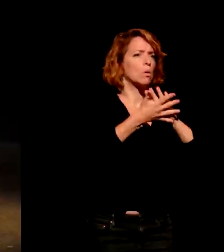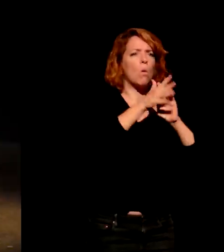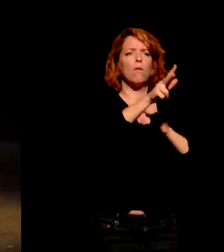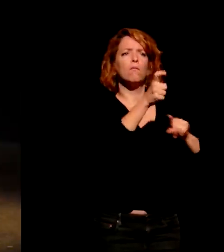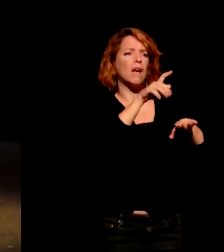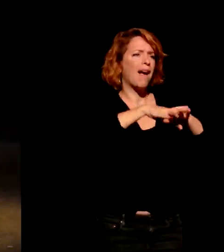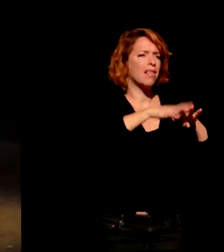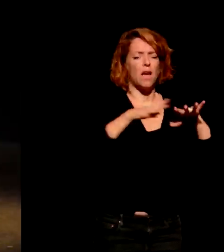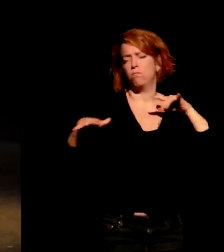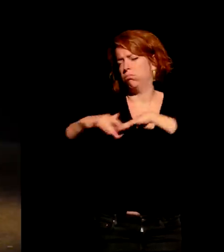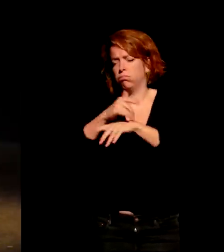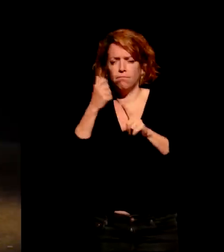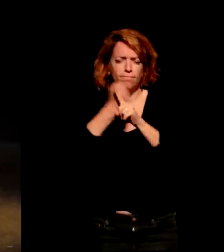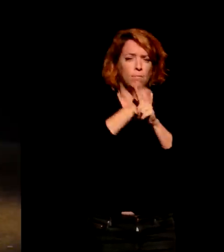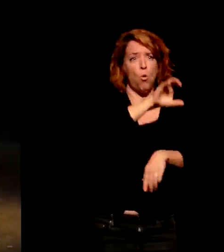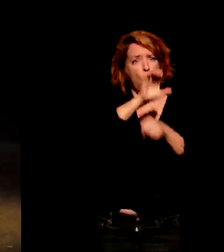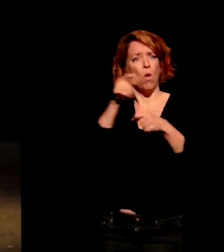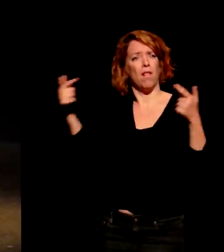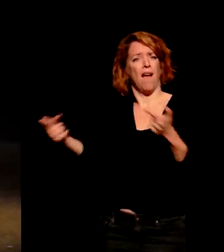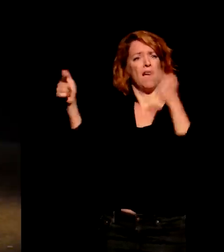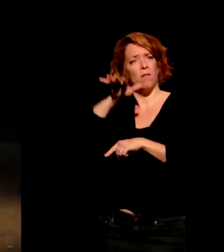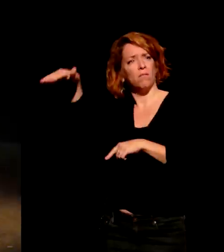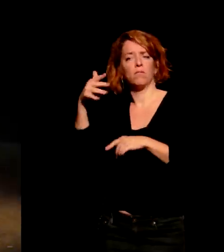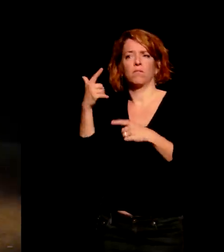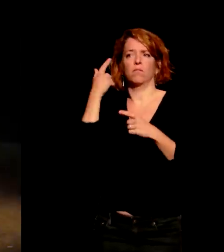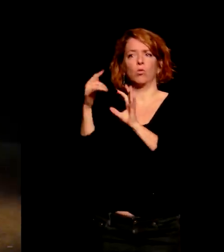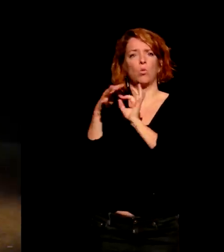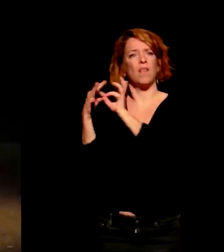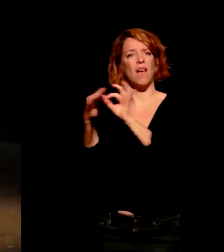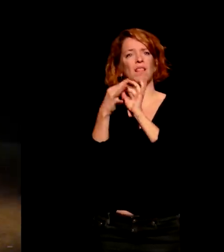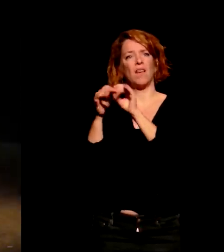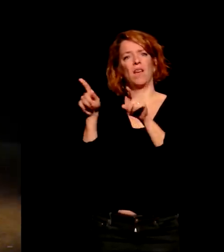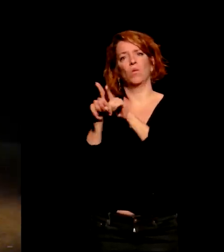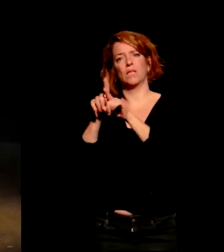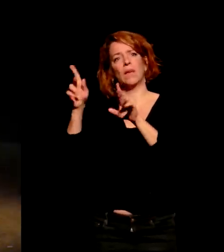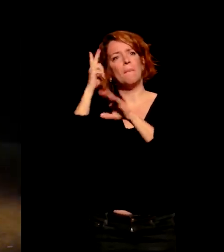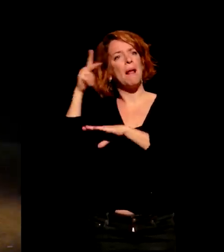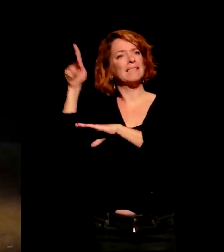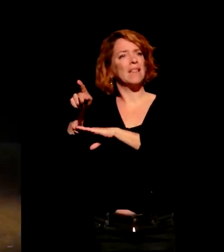tous ensemble, dans ce mouvement-là, contre la guerre en Irak, en solidarité avec la Palestine aussi.